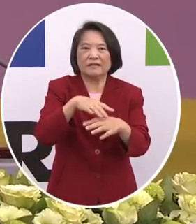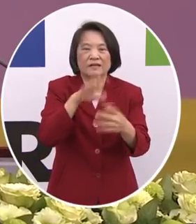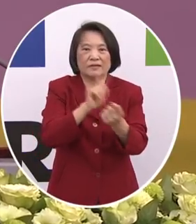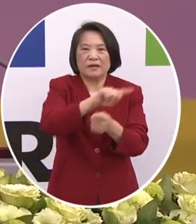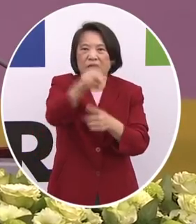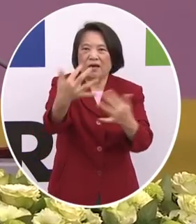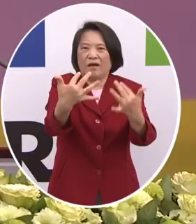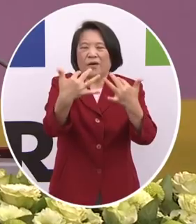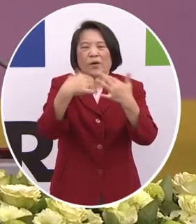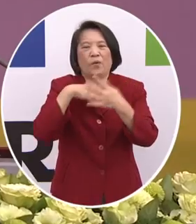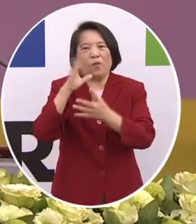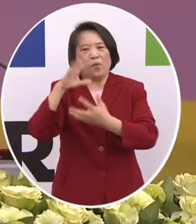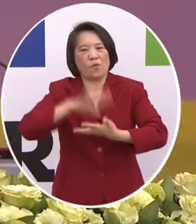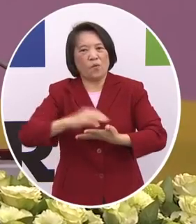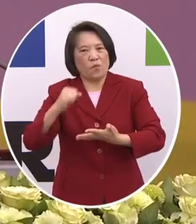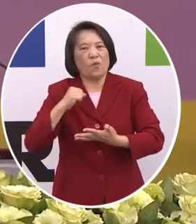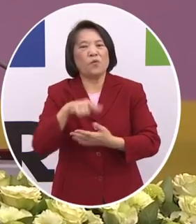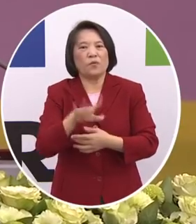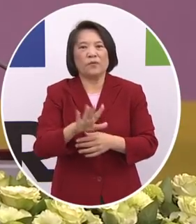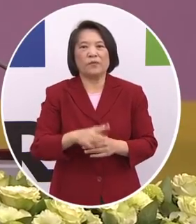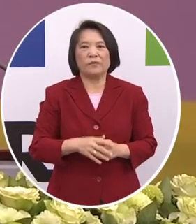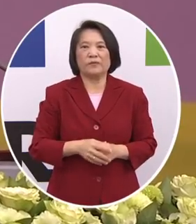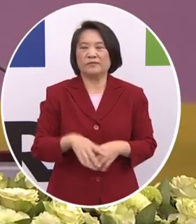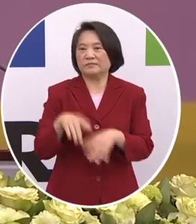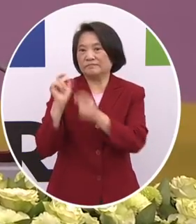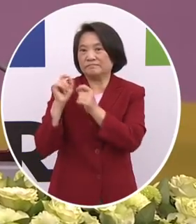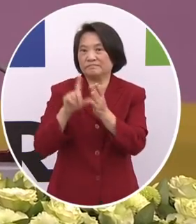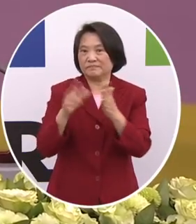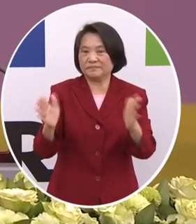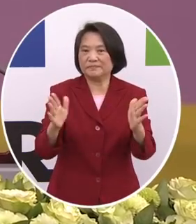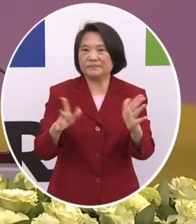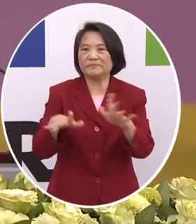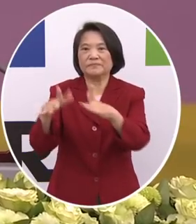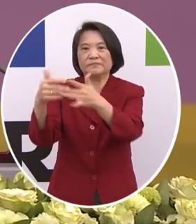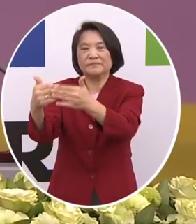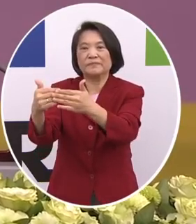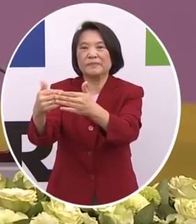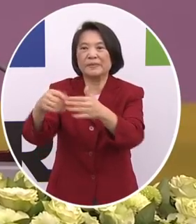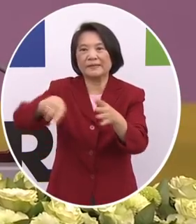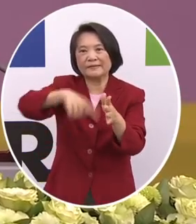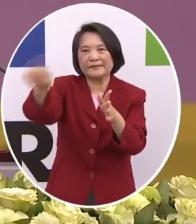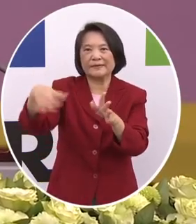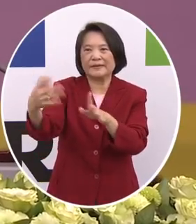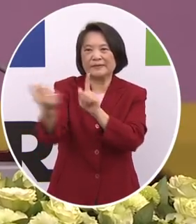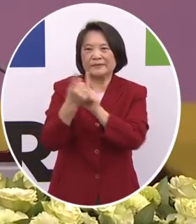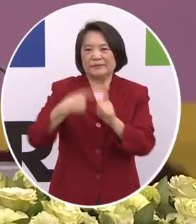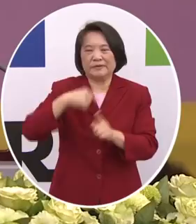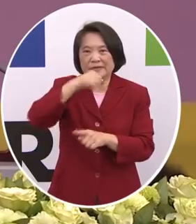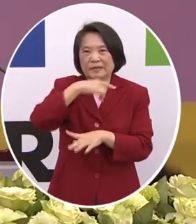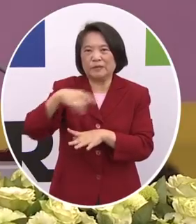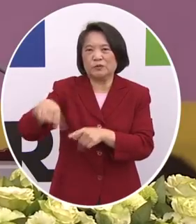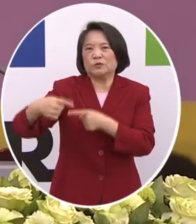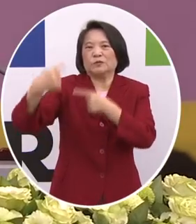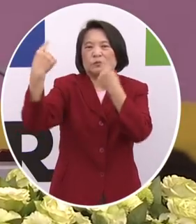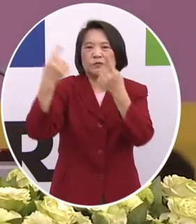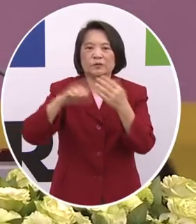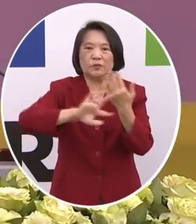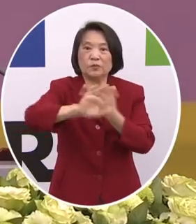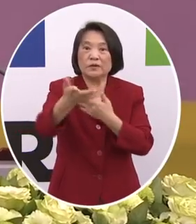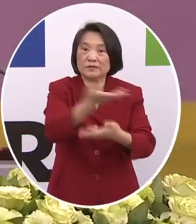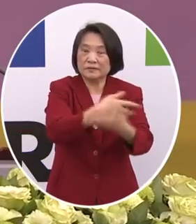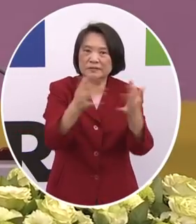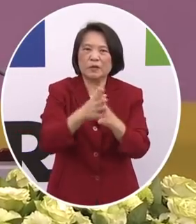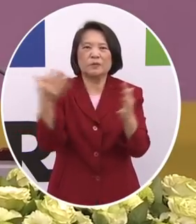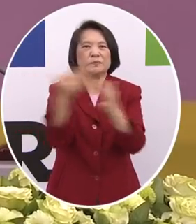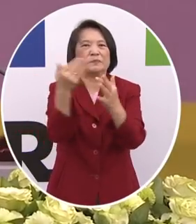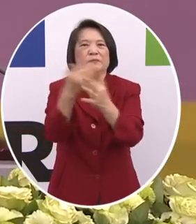大的压力。这段时间以来，中国单方面的文攻武吓跟外交打压，不但